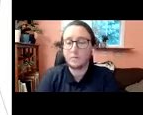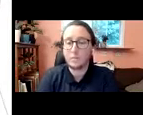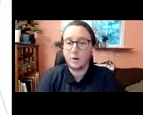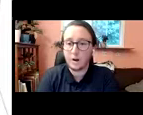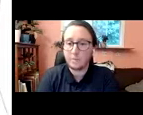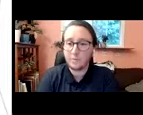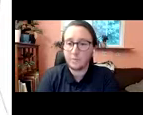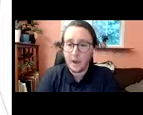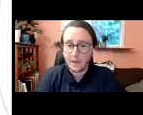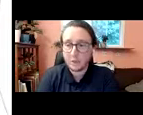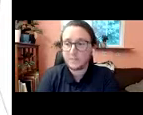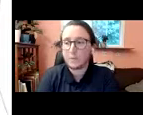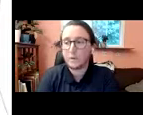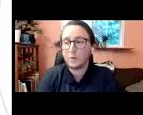avec un